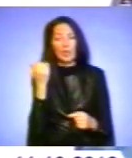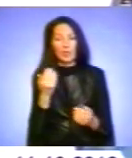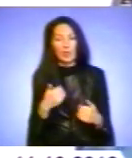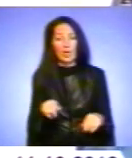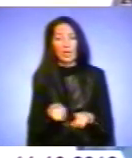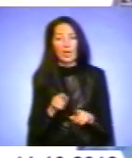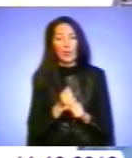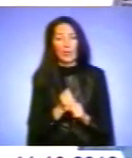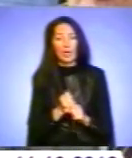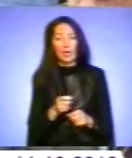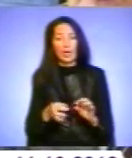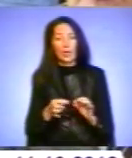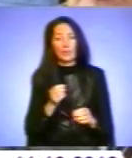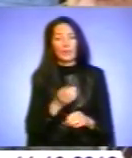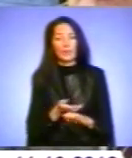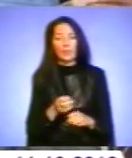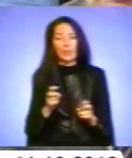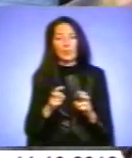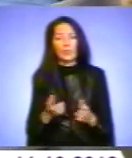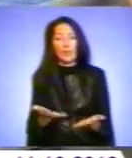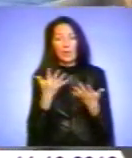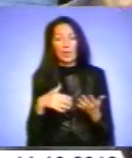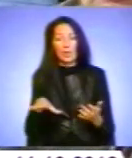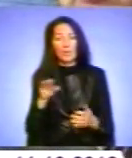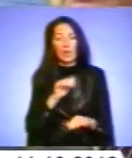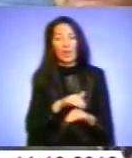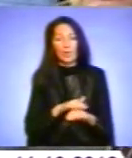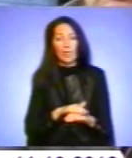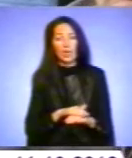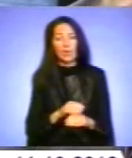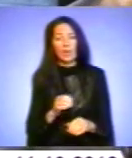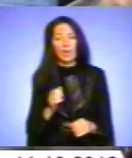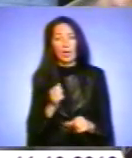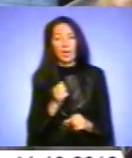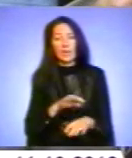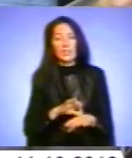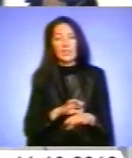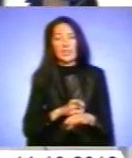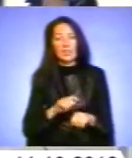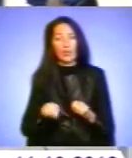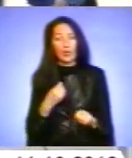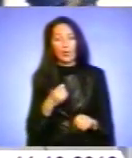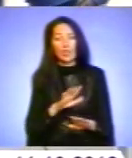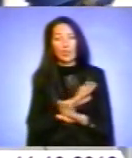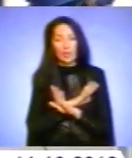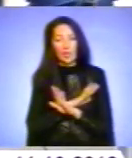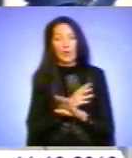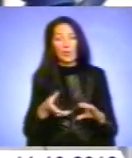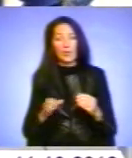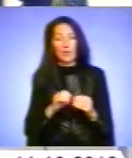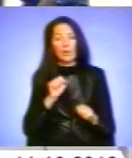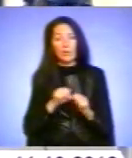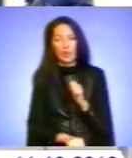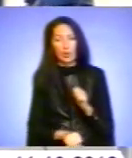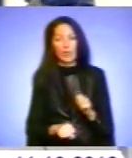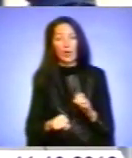злочинів минулих років. Розплутані усі факти нанесення тяжких тілесних ушкоджень зі смертельними наслідками – зґвалтування, розбої,